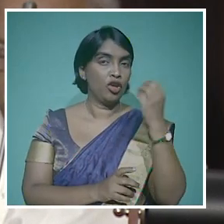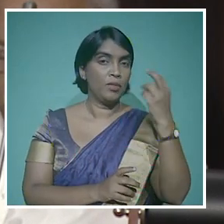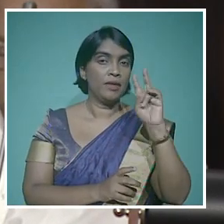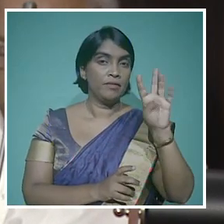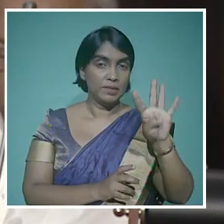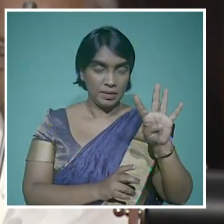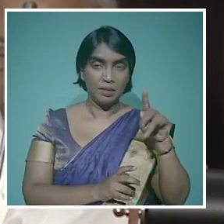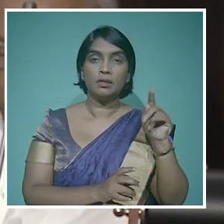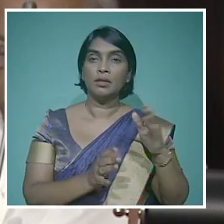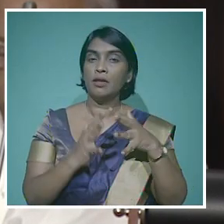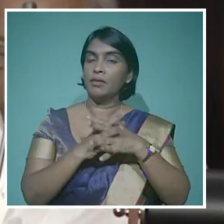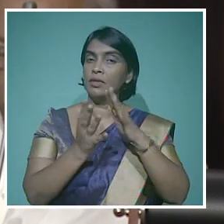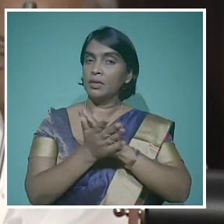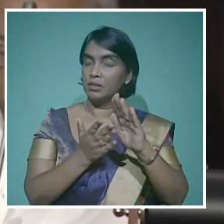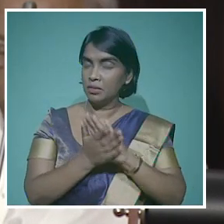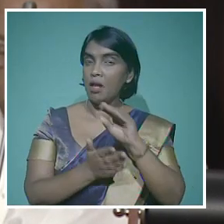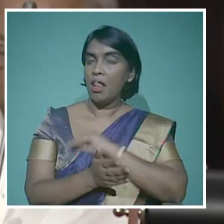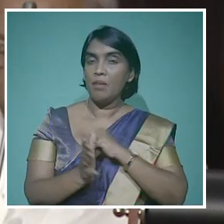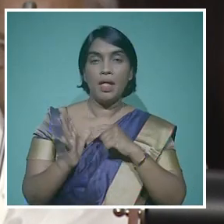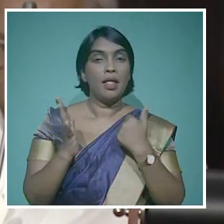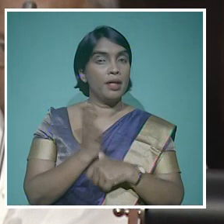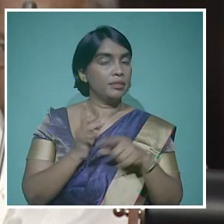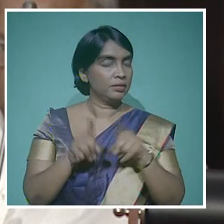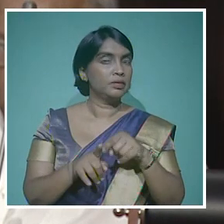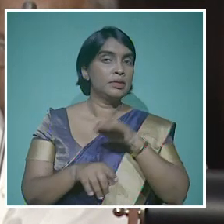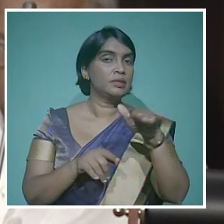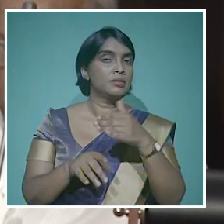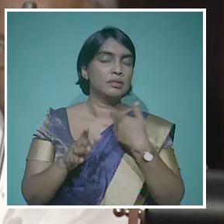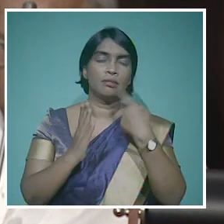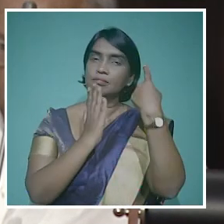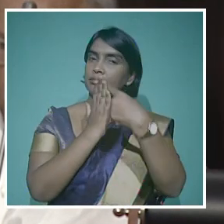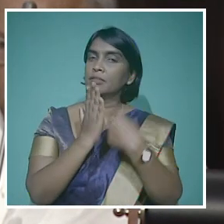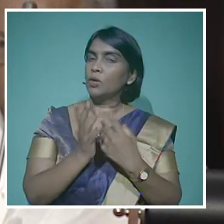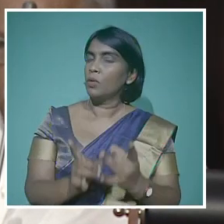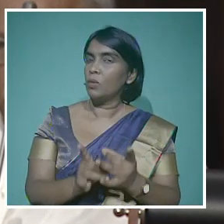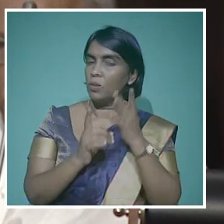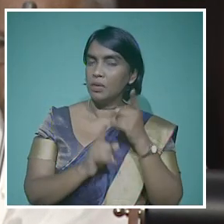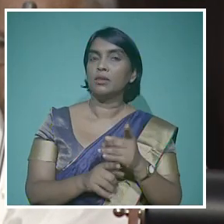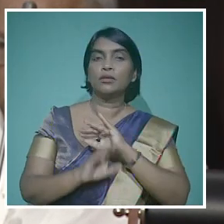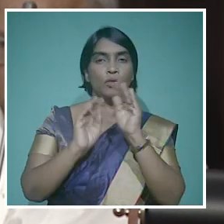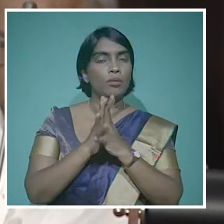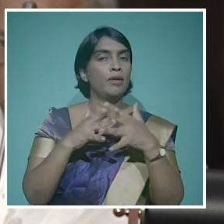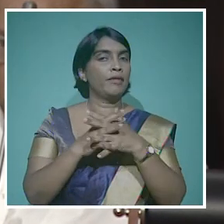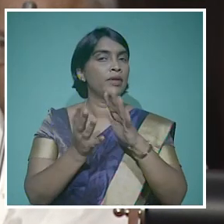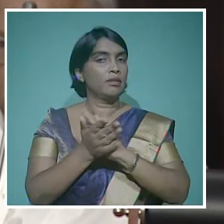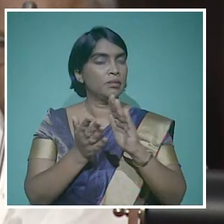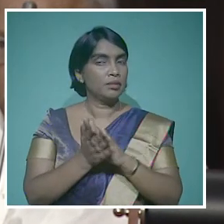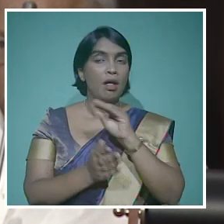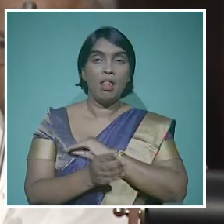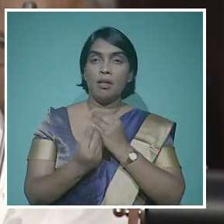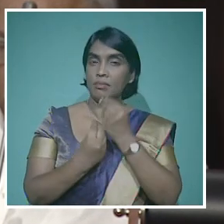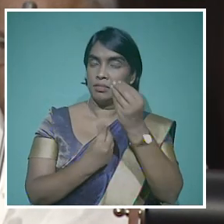24 දාන සුභසාධක ප්‍රතිලාභීන් පනත අනුව සමාජ ලේඛනය මත පදනම්ව සියලු සුභසාධක ප්‍රතිලාභ